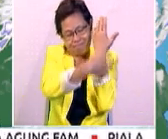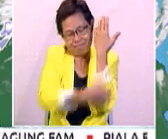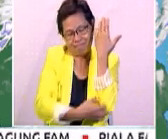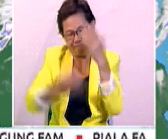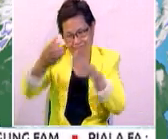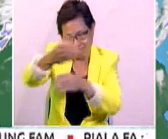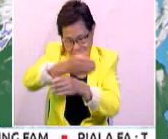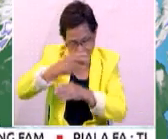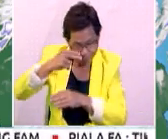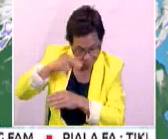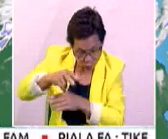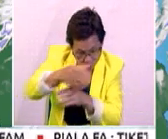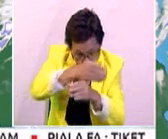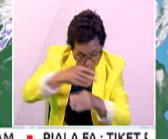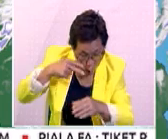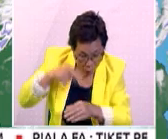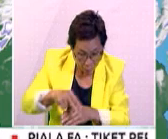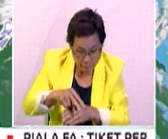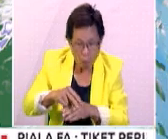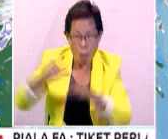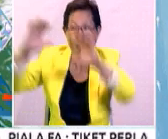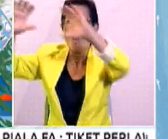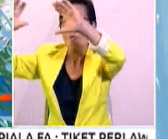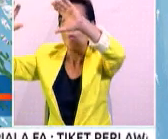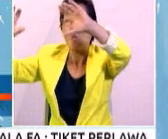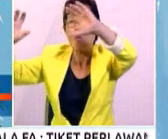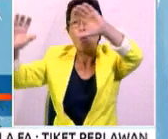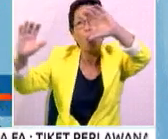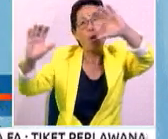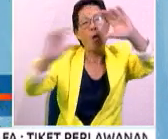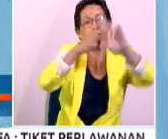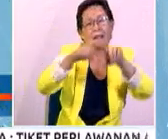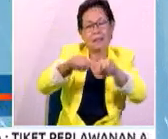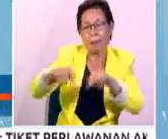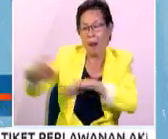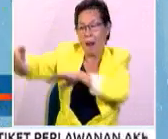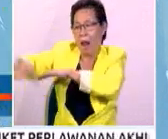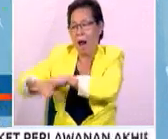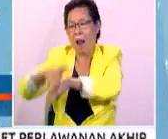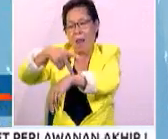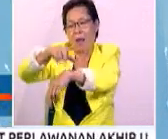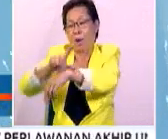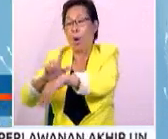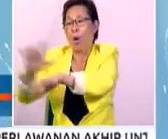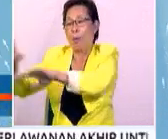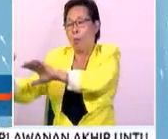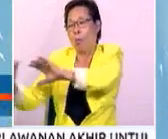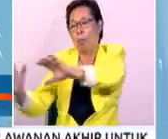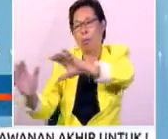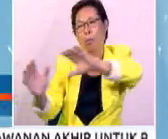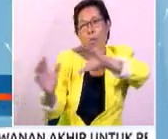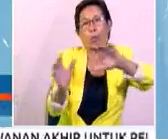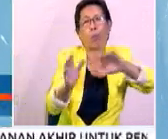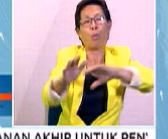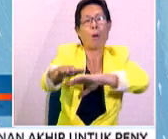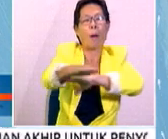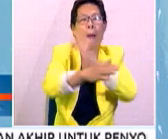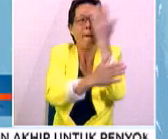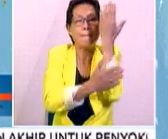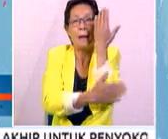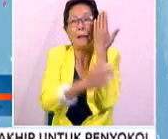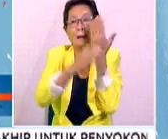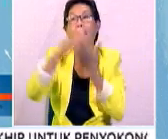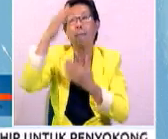pula mendapati terdapat pergerakan masuk kelompok awan ribut petir dari kawasan perairan Langkawi pada petang tadi ke pesisir pantai negeri Perlis dan